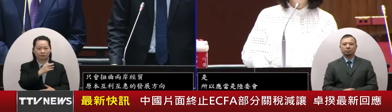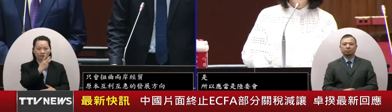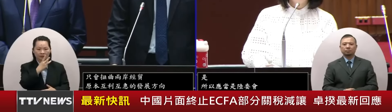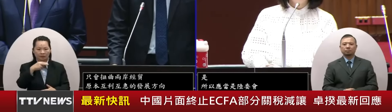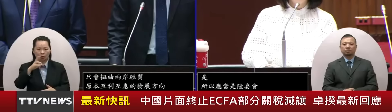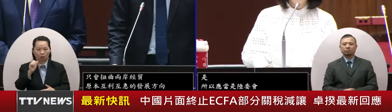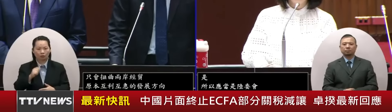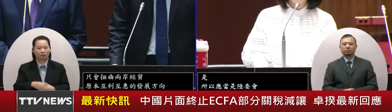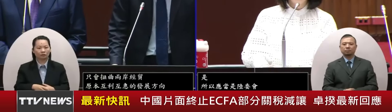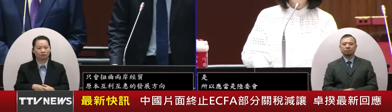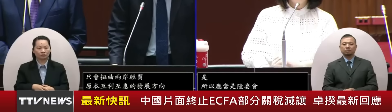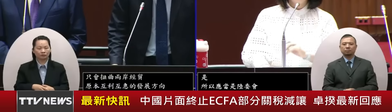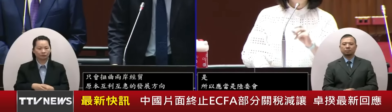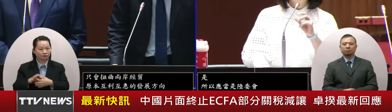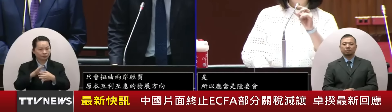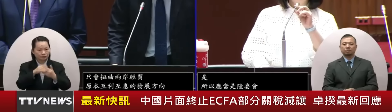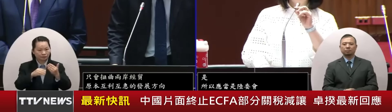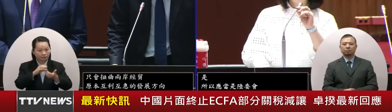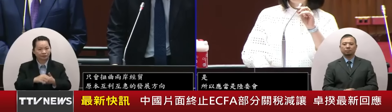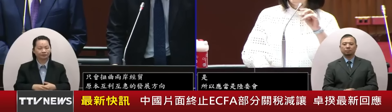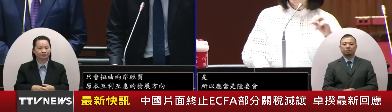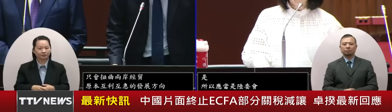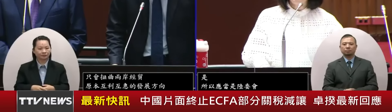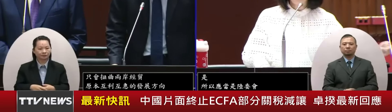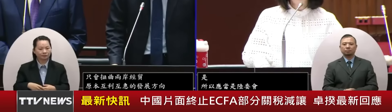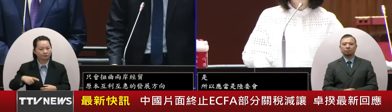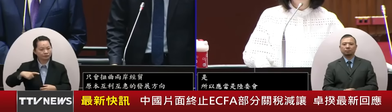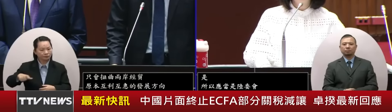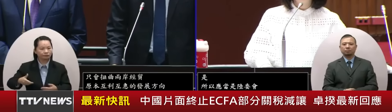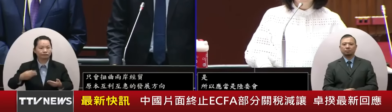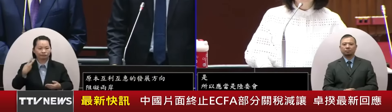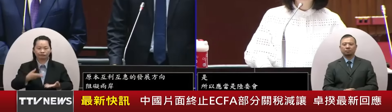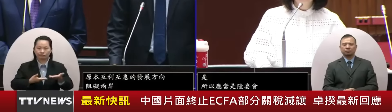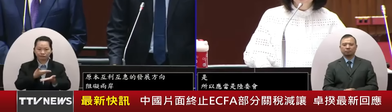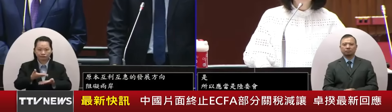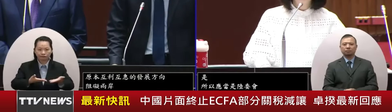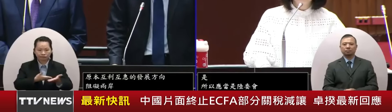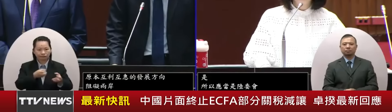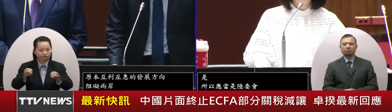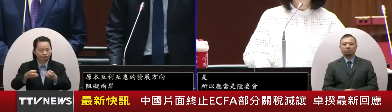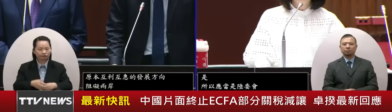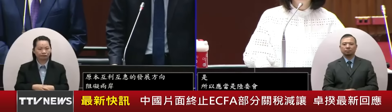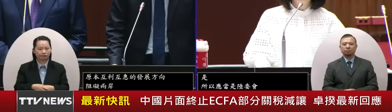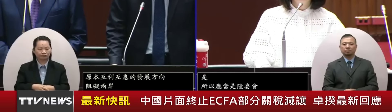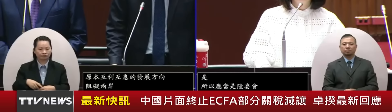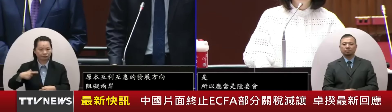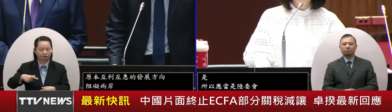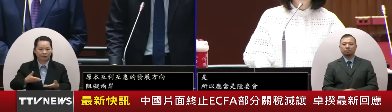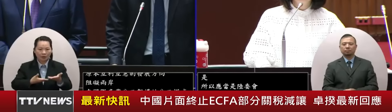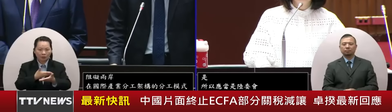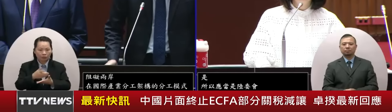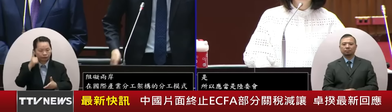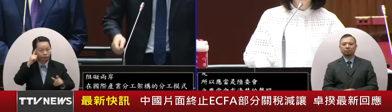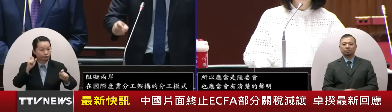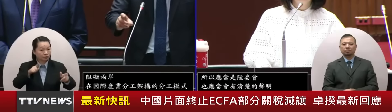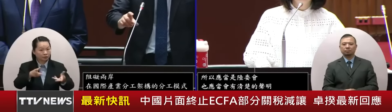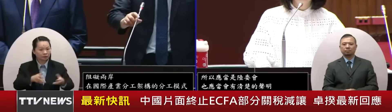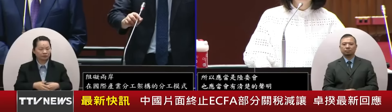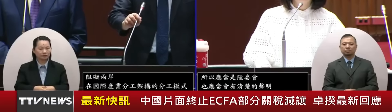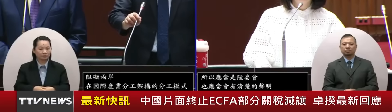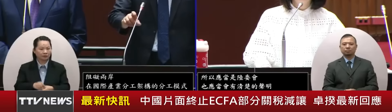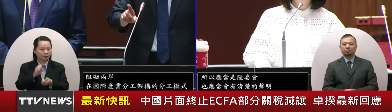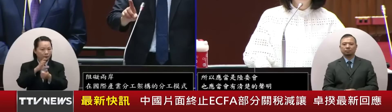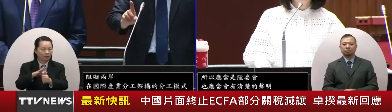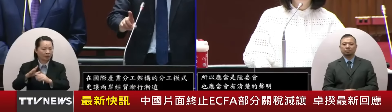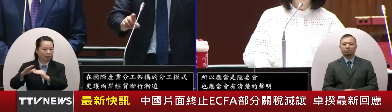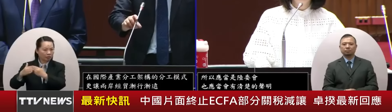范，我们呼吁双方还是要透过协商。针对两岸贸易的分歧，我们呼吁陆方应